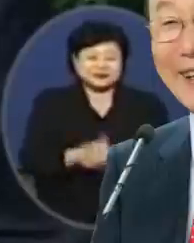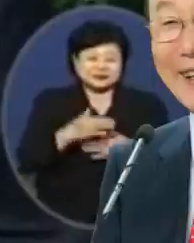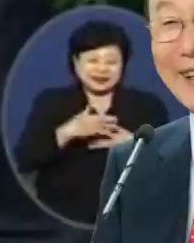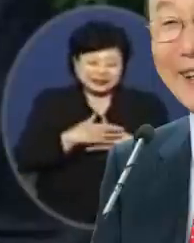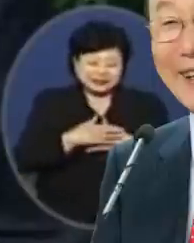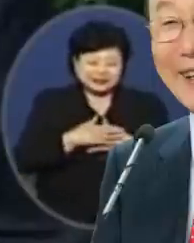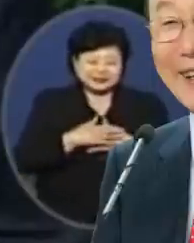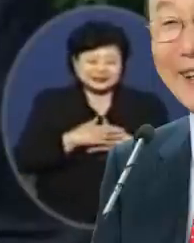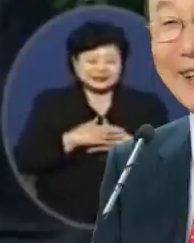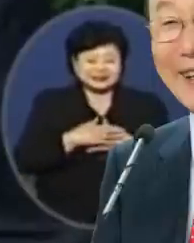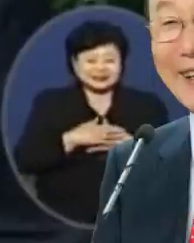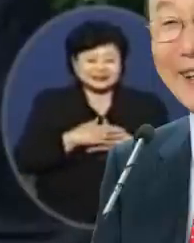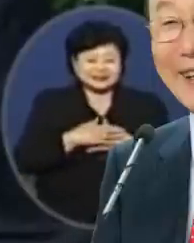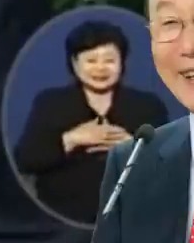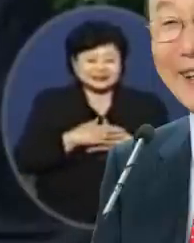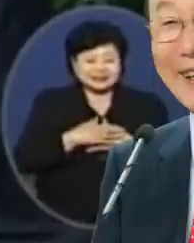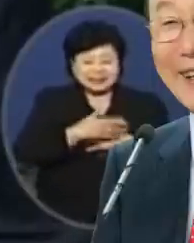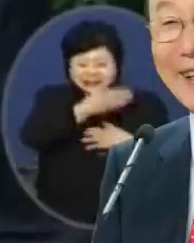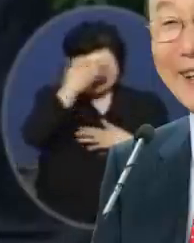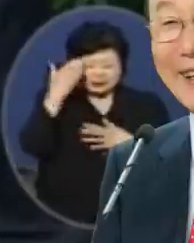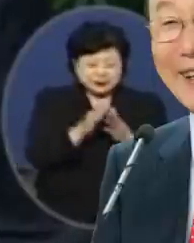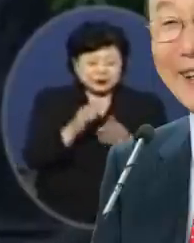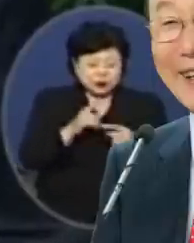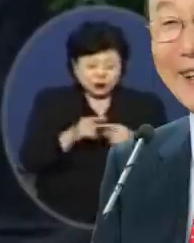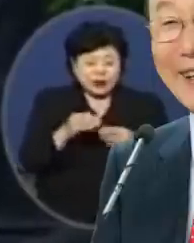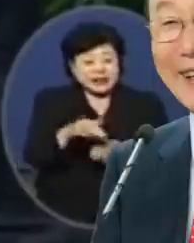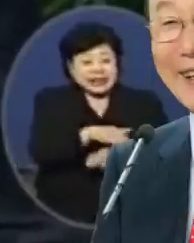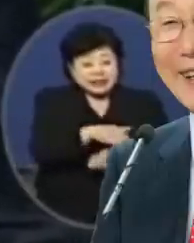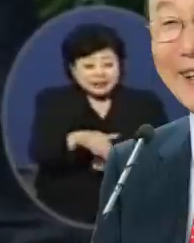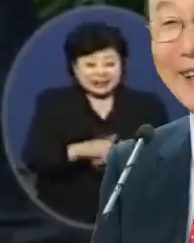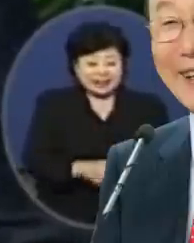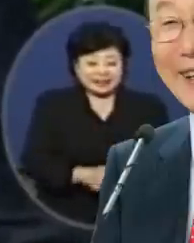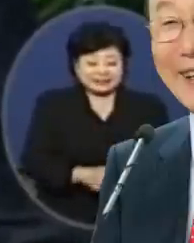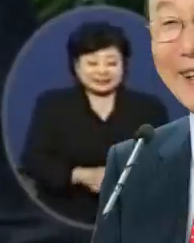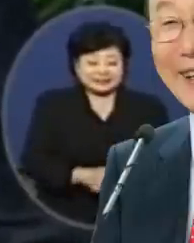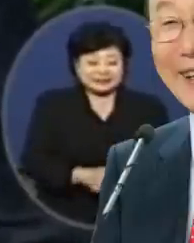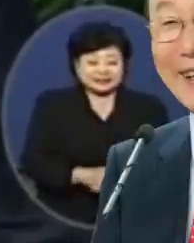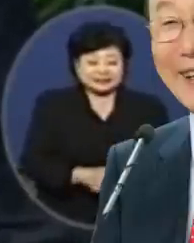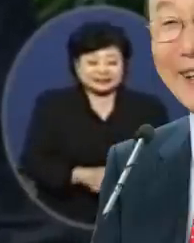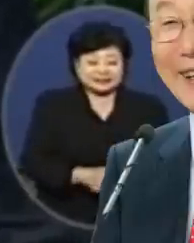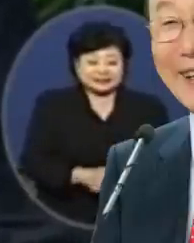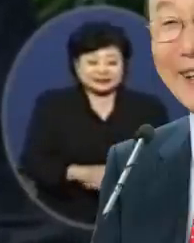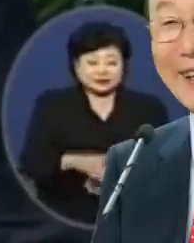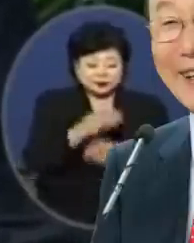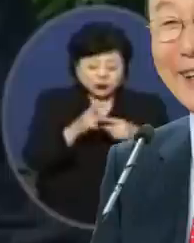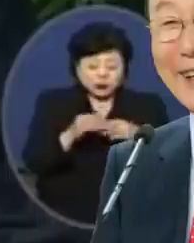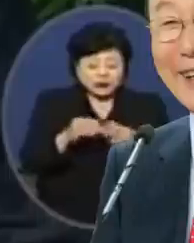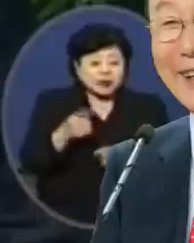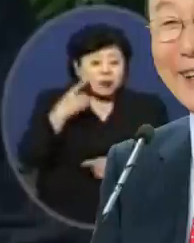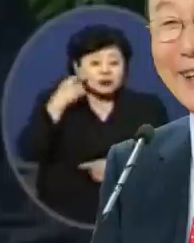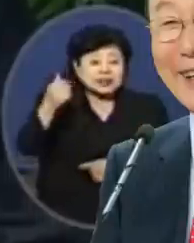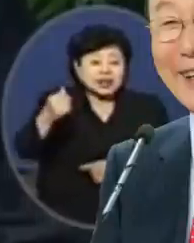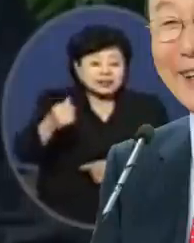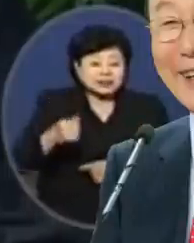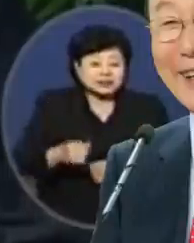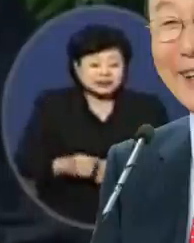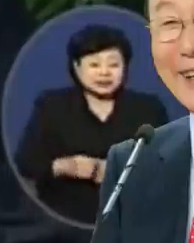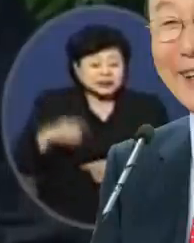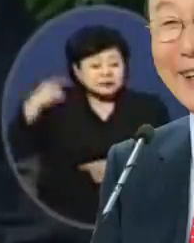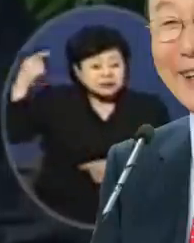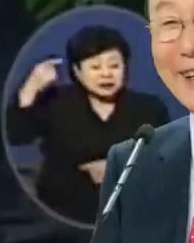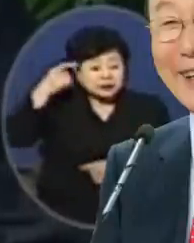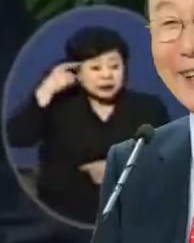나는 젊을 때부터 교회를 나갔는데 전부 교회에 있는 목사들을 위선자로